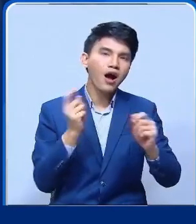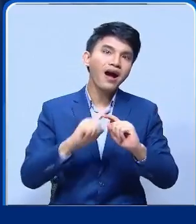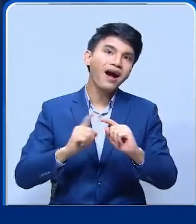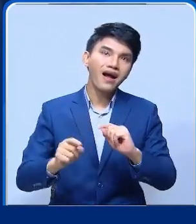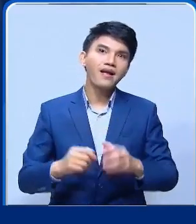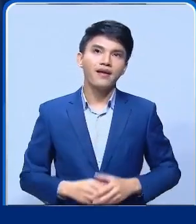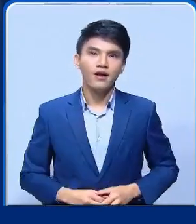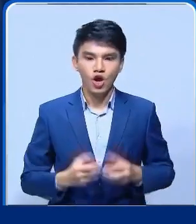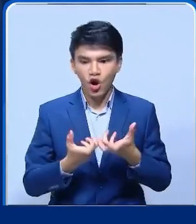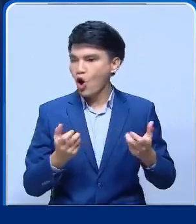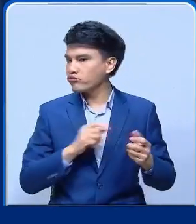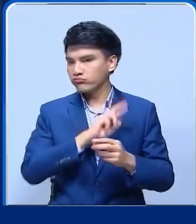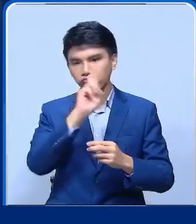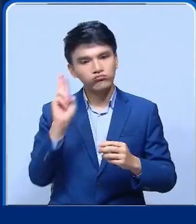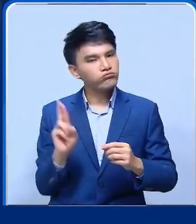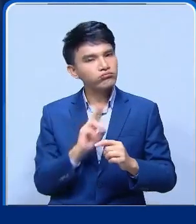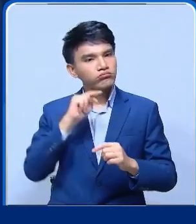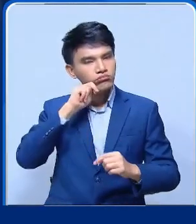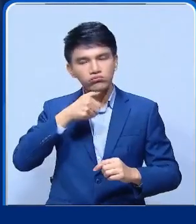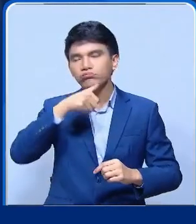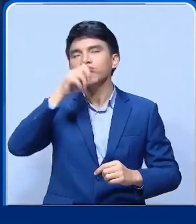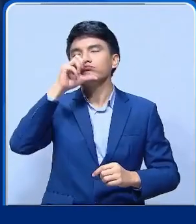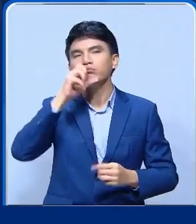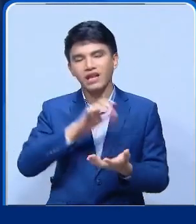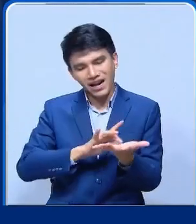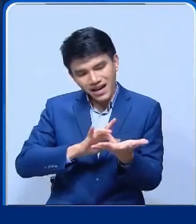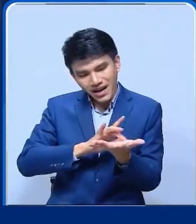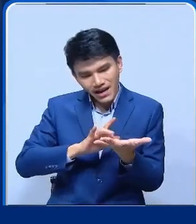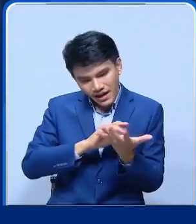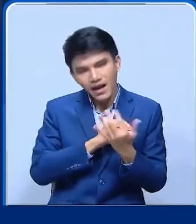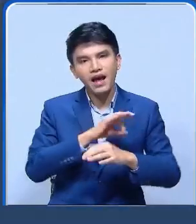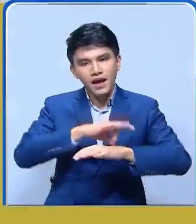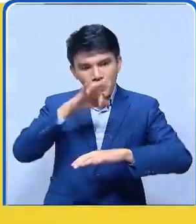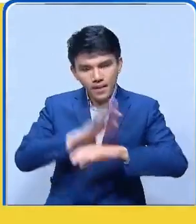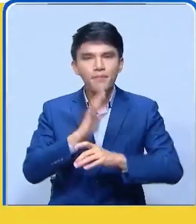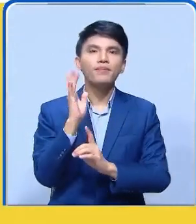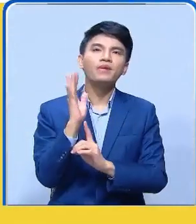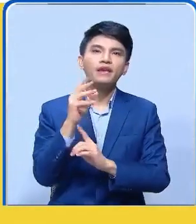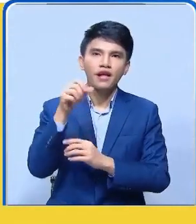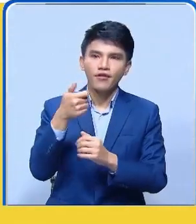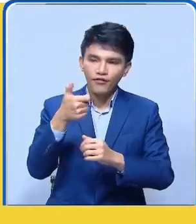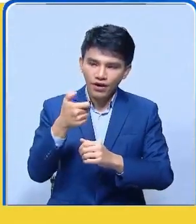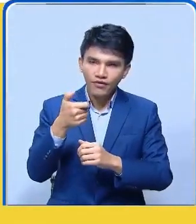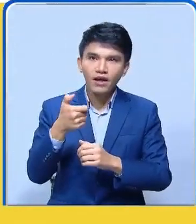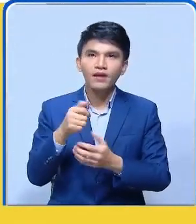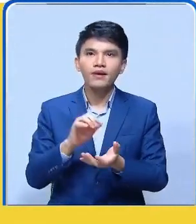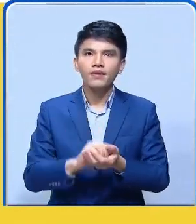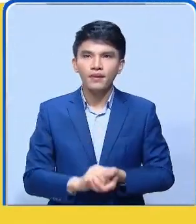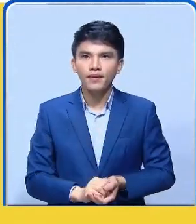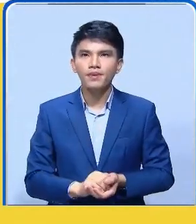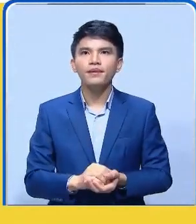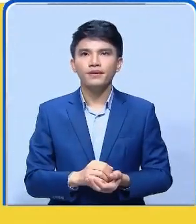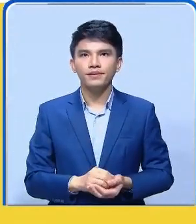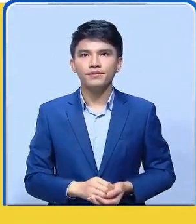กระป๋องเครื่องปรุงรสน้ำดื่มยาสามัญประจำบ้านยากันยุงเทียนไขไฟแช็กไม้ขีดไฟผ้าอนามั